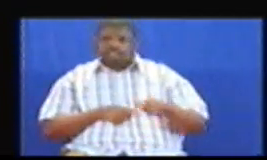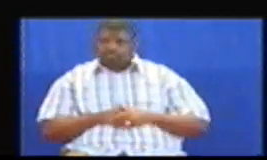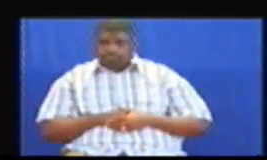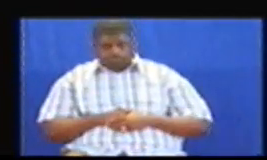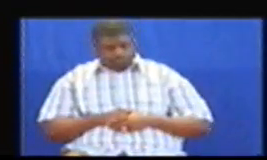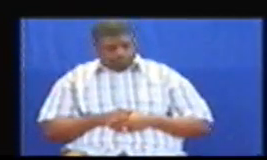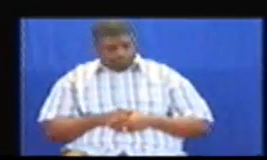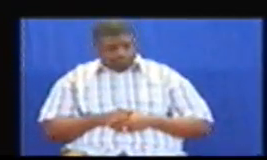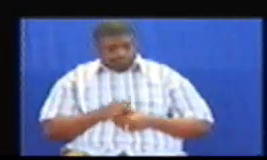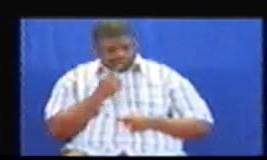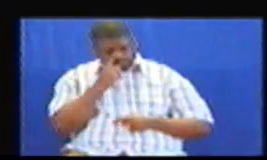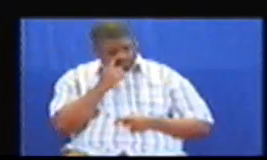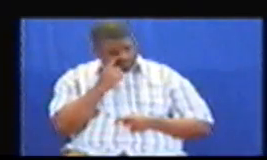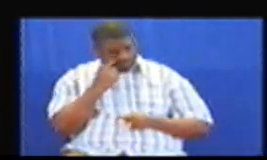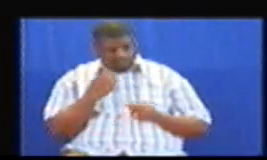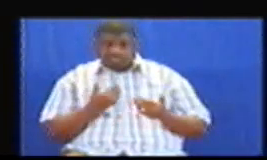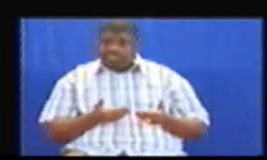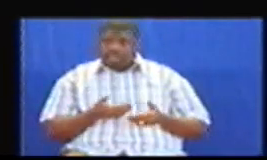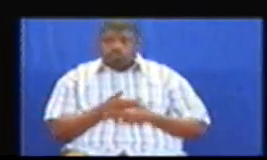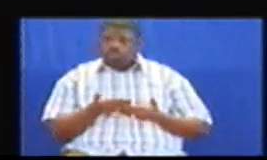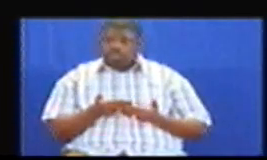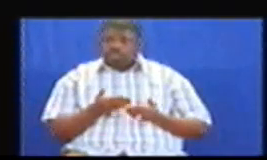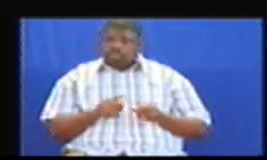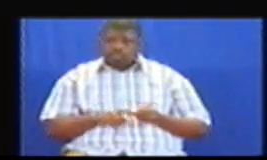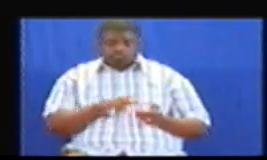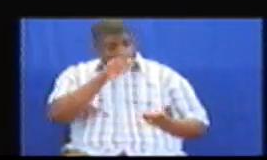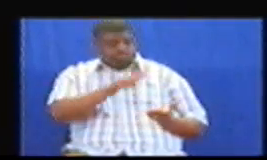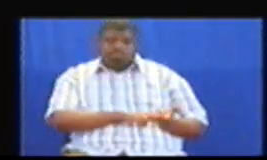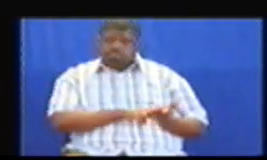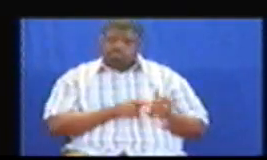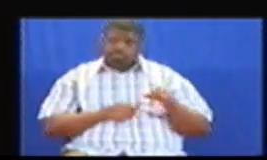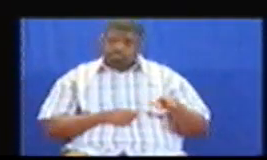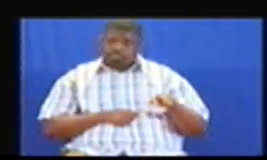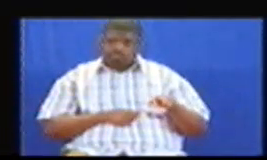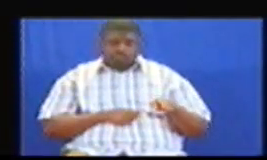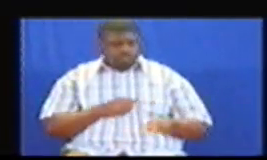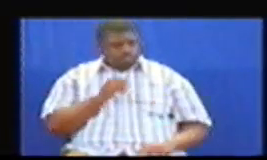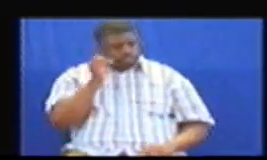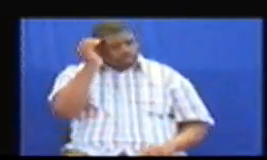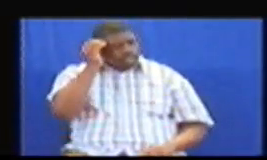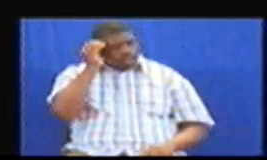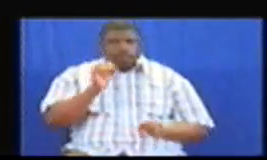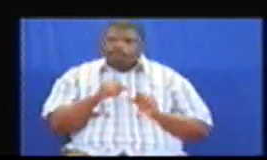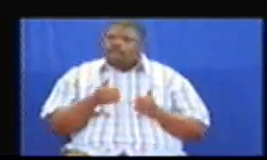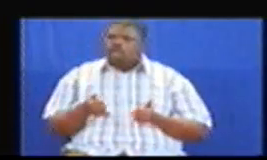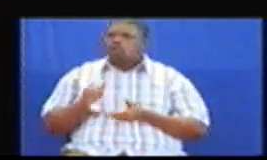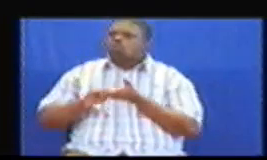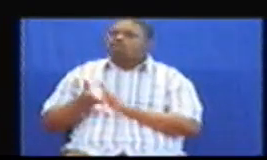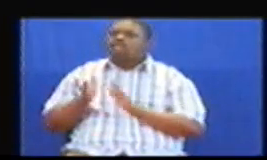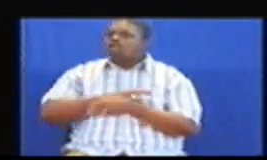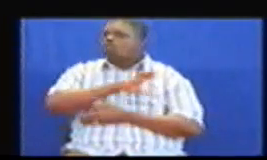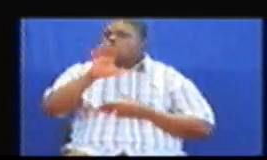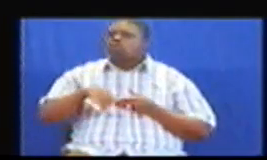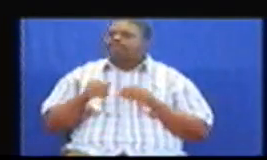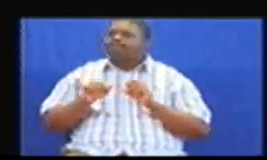Sasa hamuwezi kuingia mkasaini mkataba ambao unadhana ambazo bado hamjakubaliana nyote